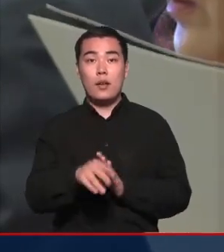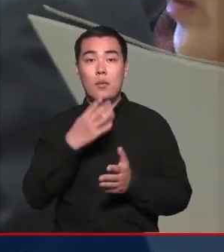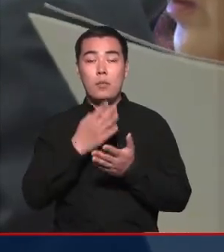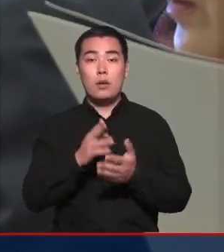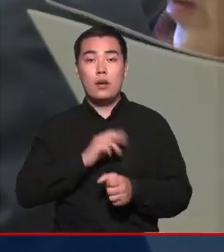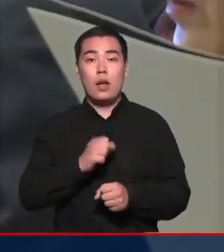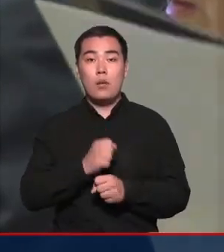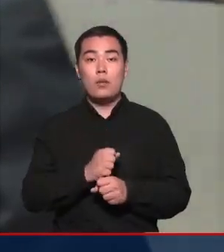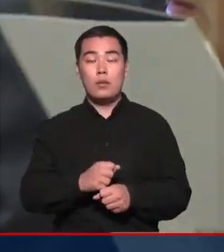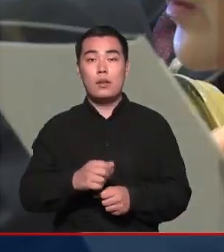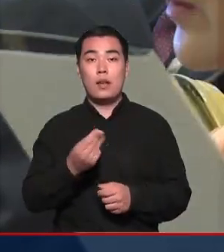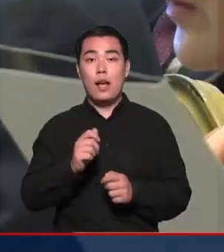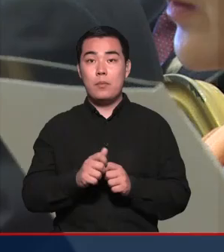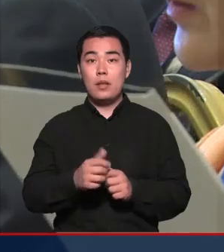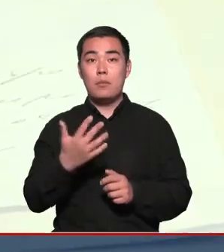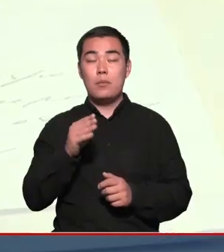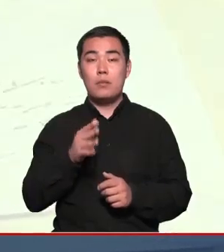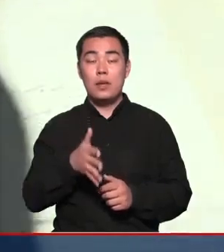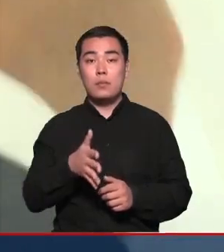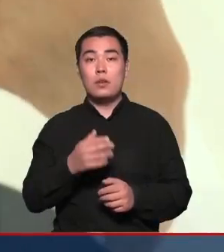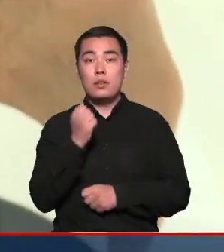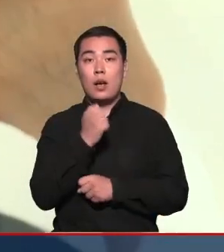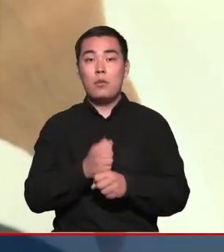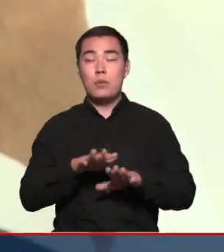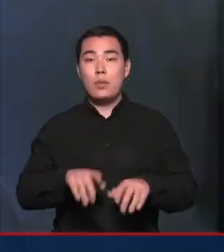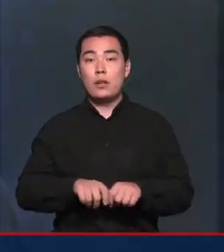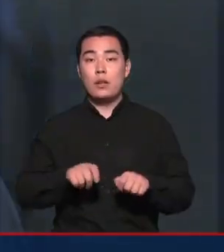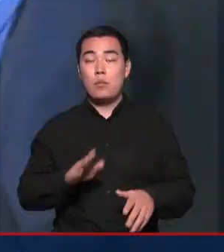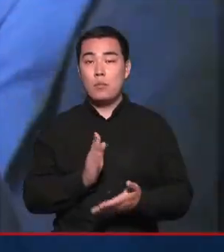мүше мемлекеттердің капиталымен 5 мың кәсіпорын жұмыс істейді.